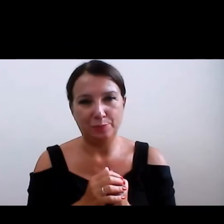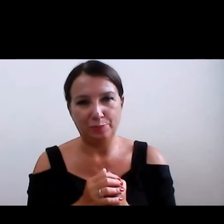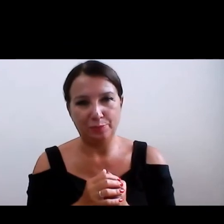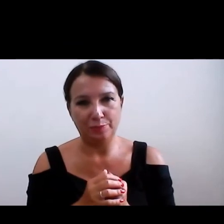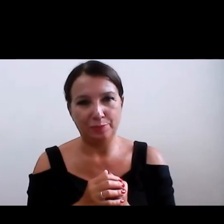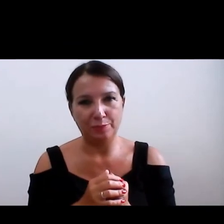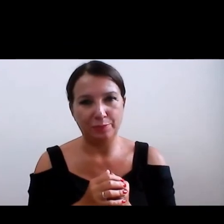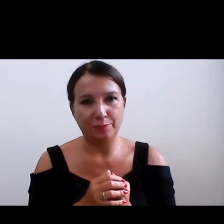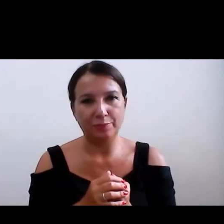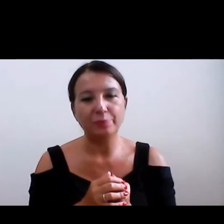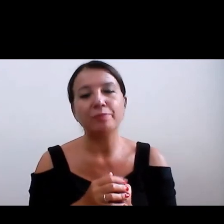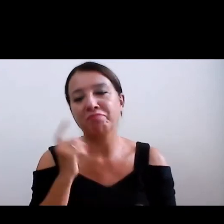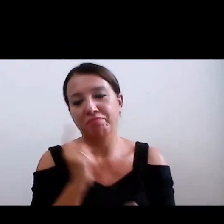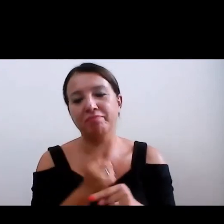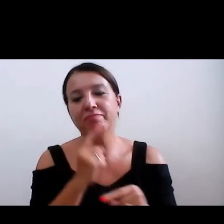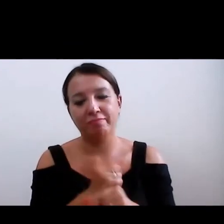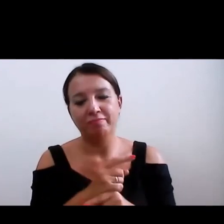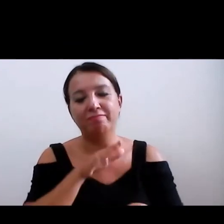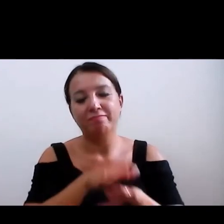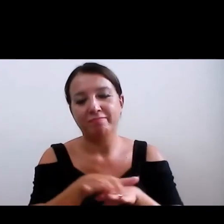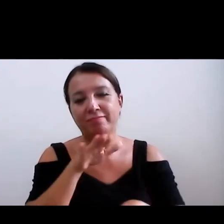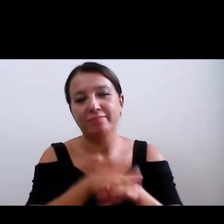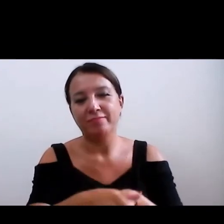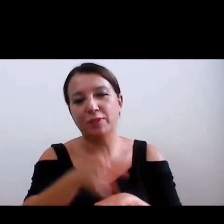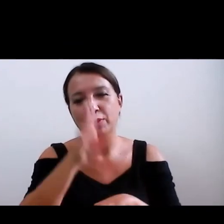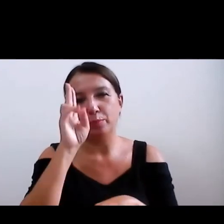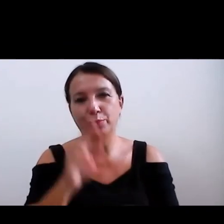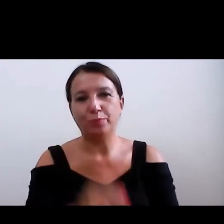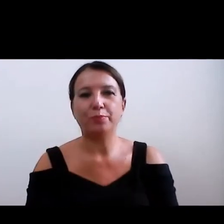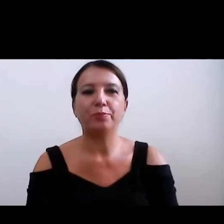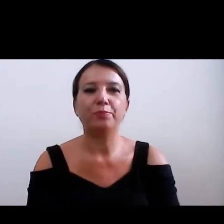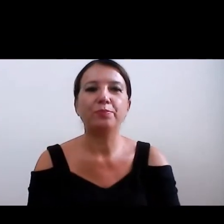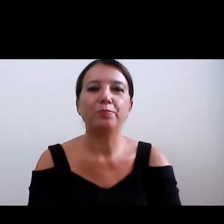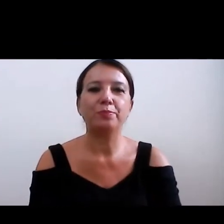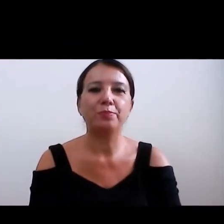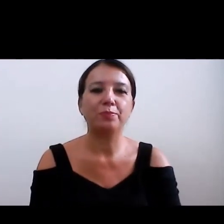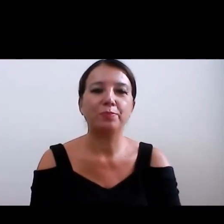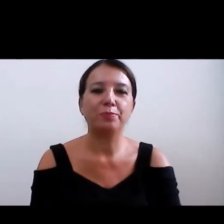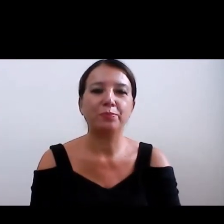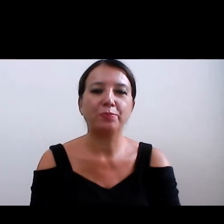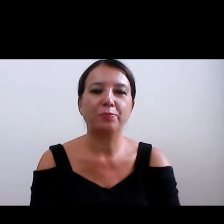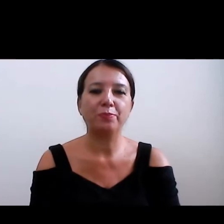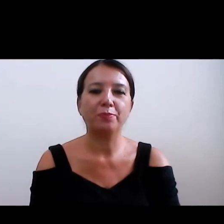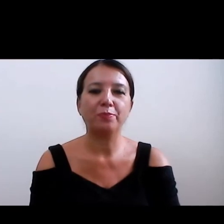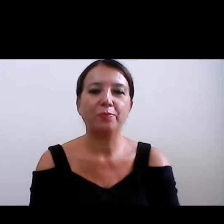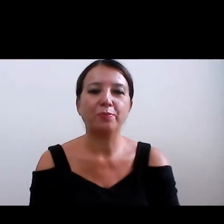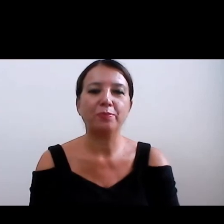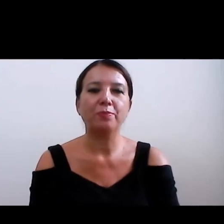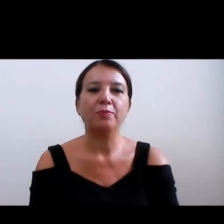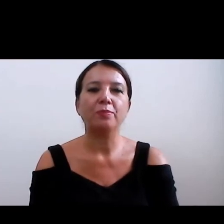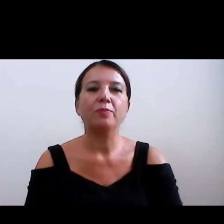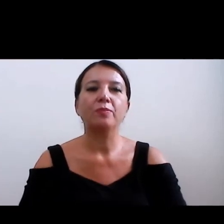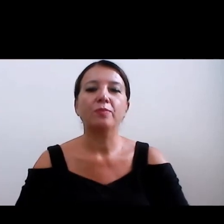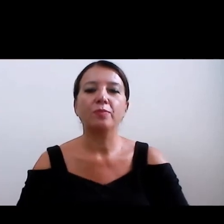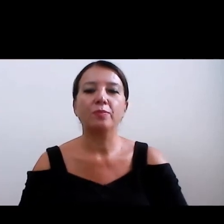insomma, varrebbe la pena sperimentarla il più possibile. Sì, assolutamente.